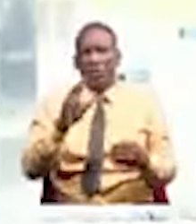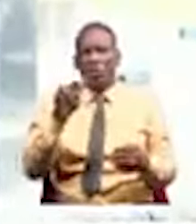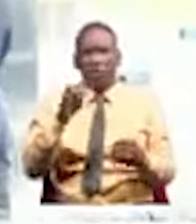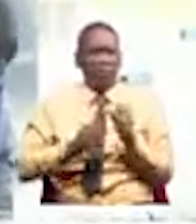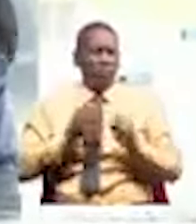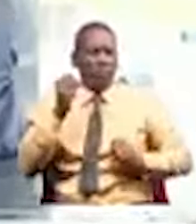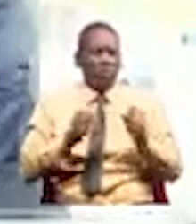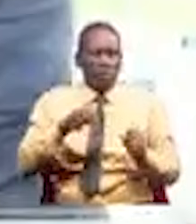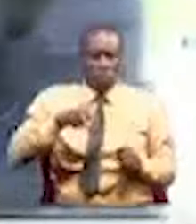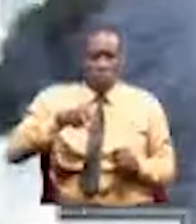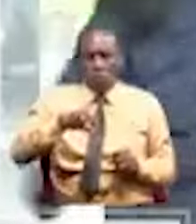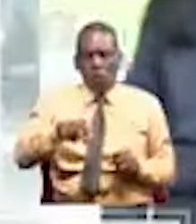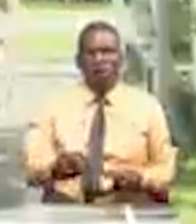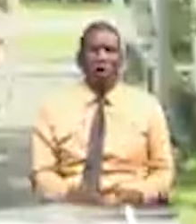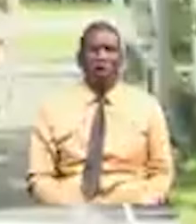walk.